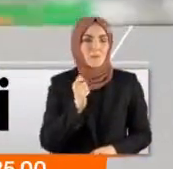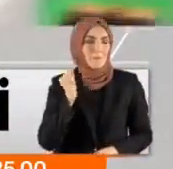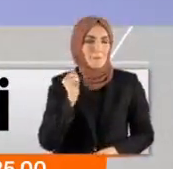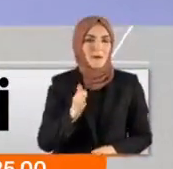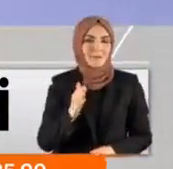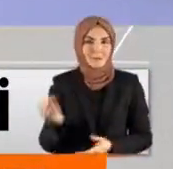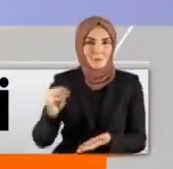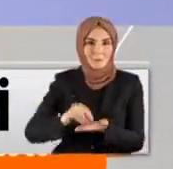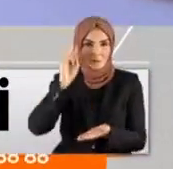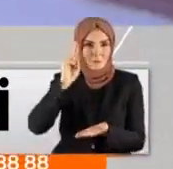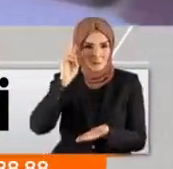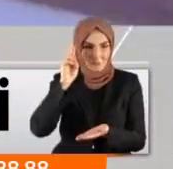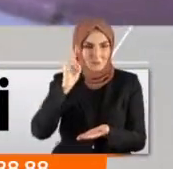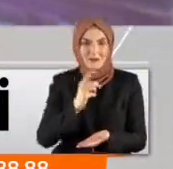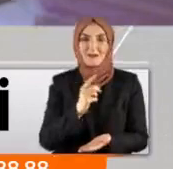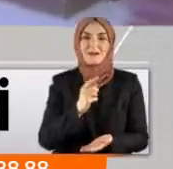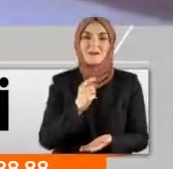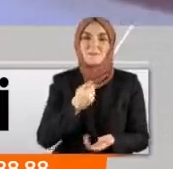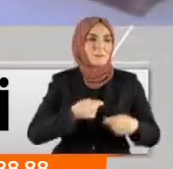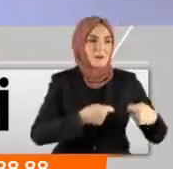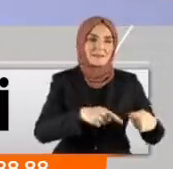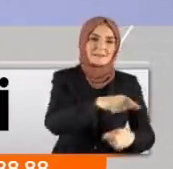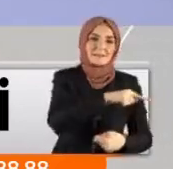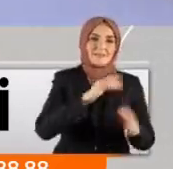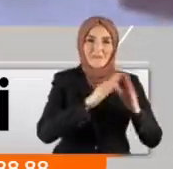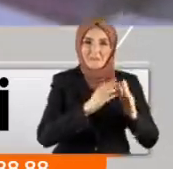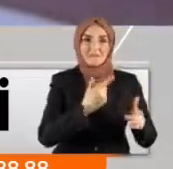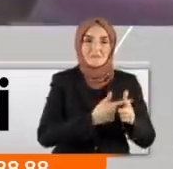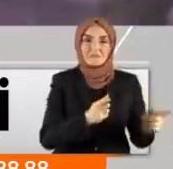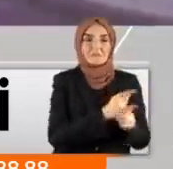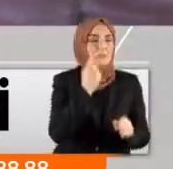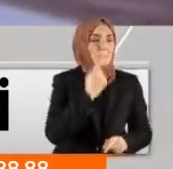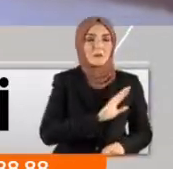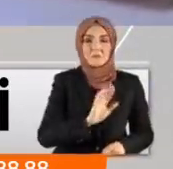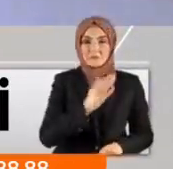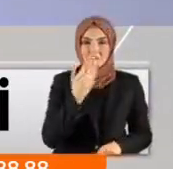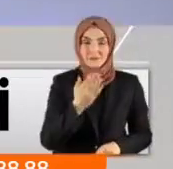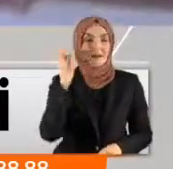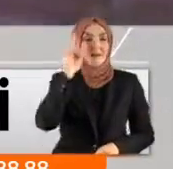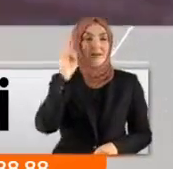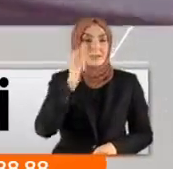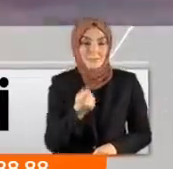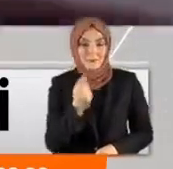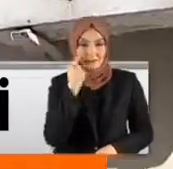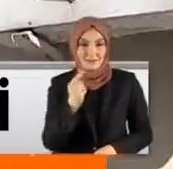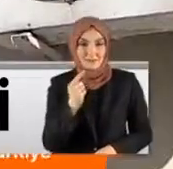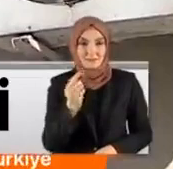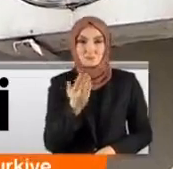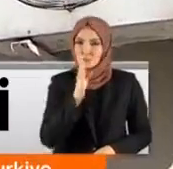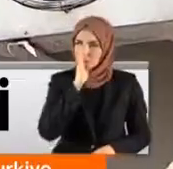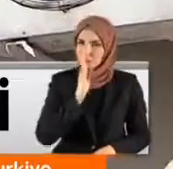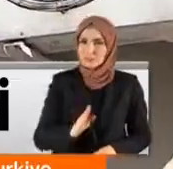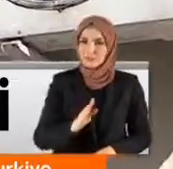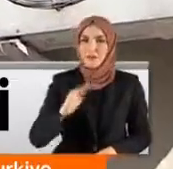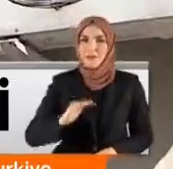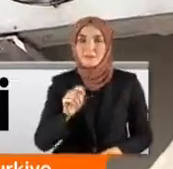bin lirayı tutan villa kiralamış. Yine bu kripto, hayali kripto dolandırıcılığı için de çok ciddi altyapı hazırlamıştı. Ancak